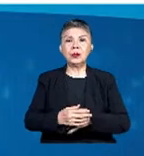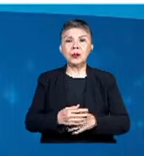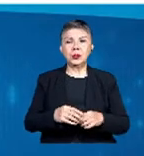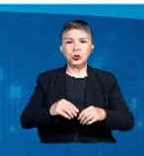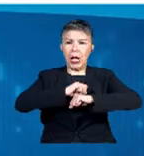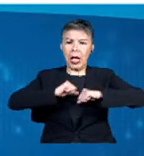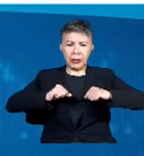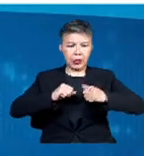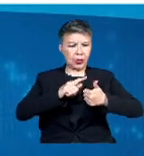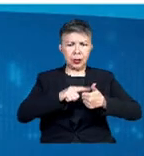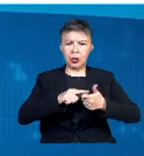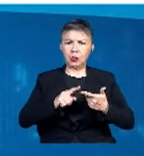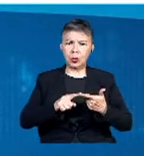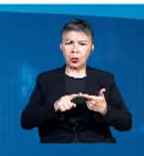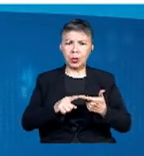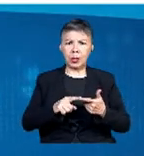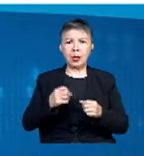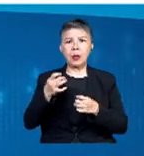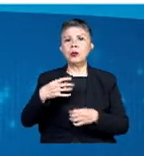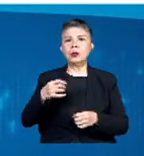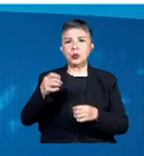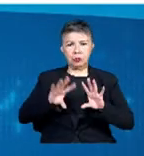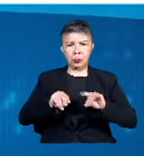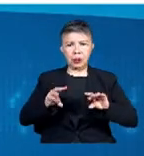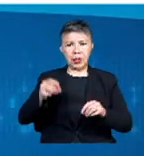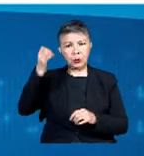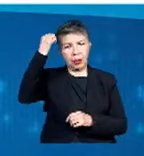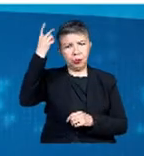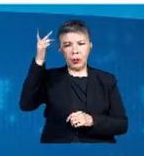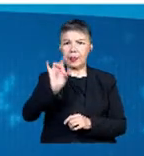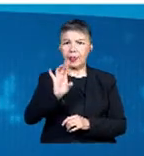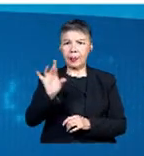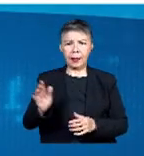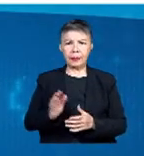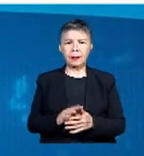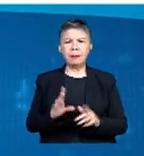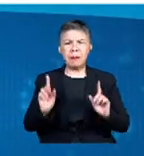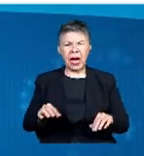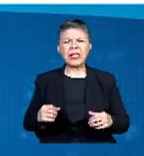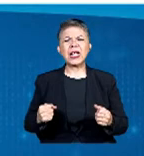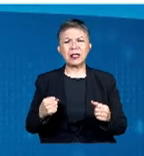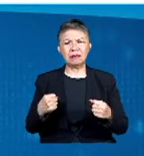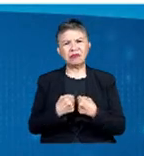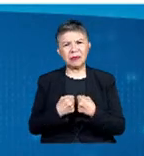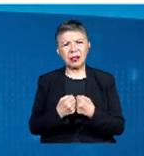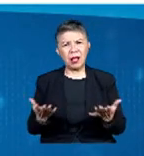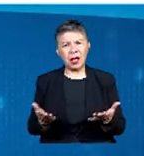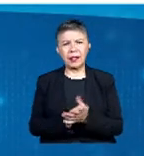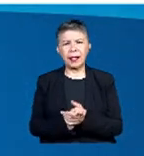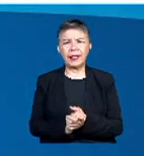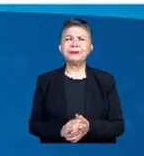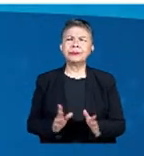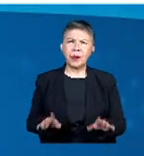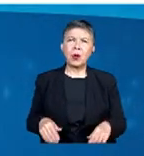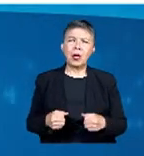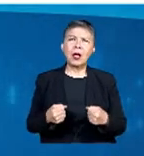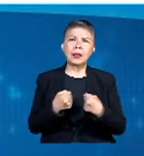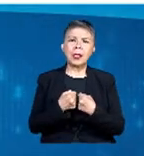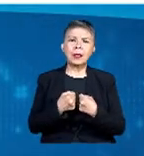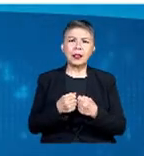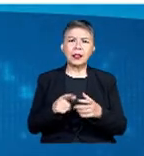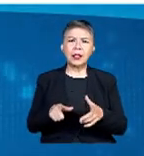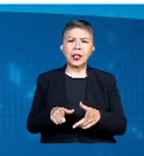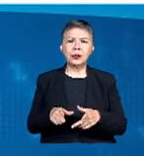hanya atlet tapi juga untuk profesi yang lain. Oke, baik. Tantangannya itu